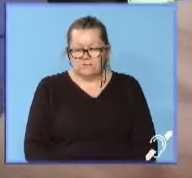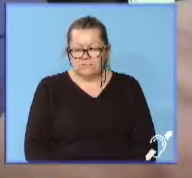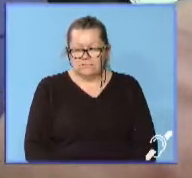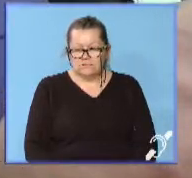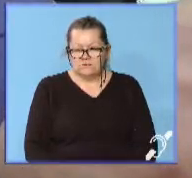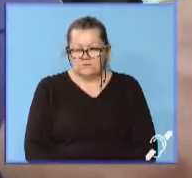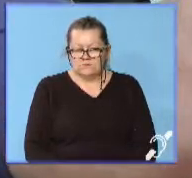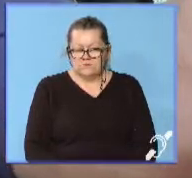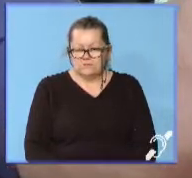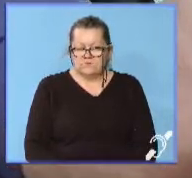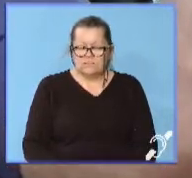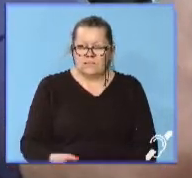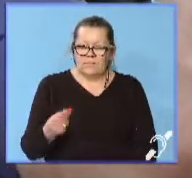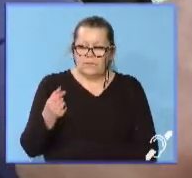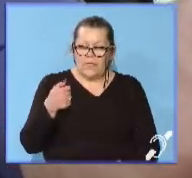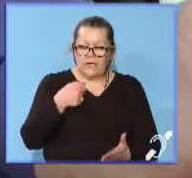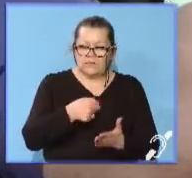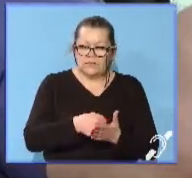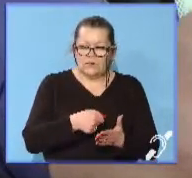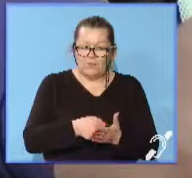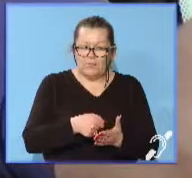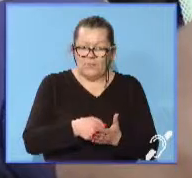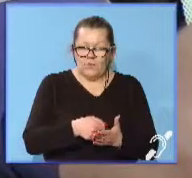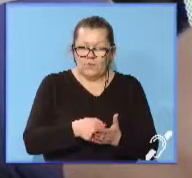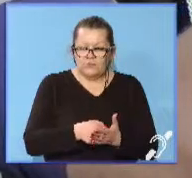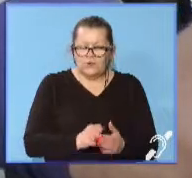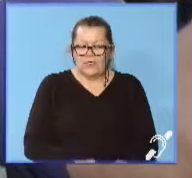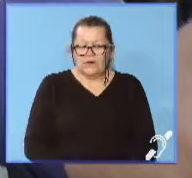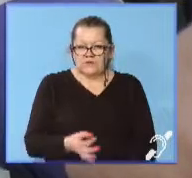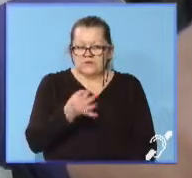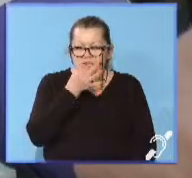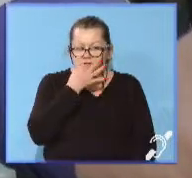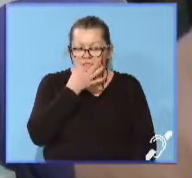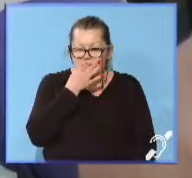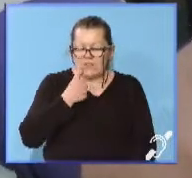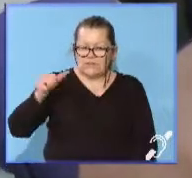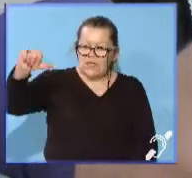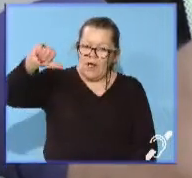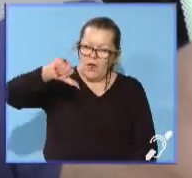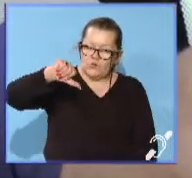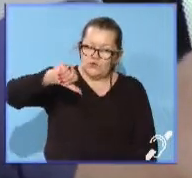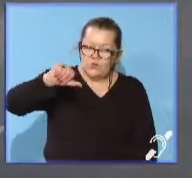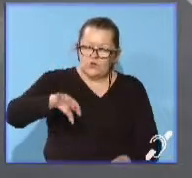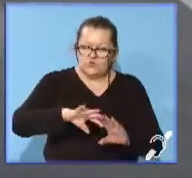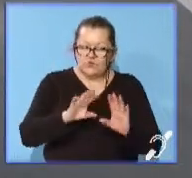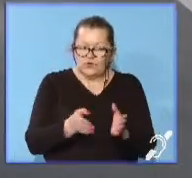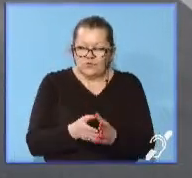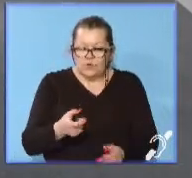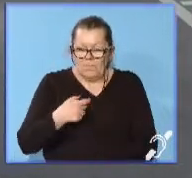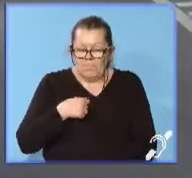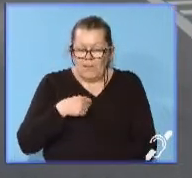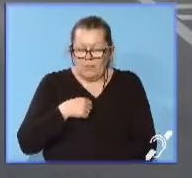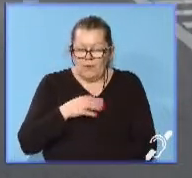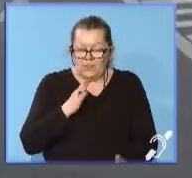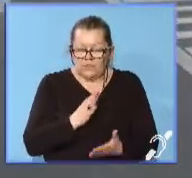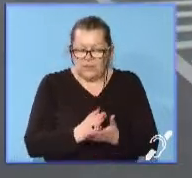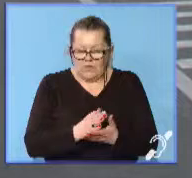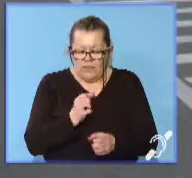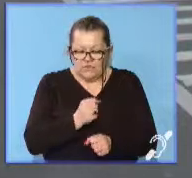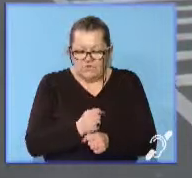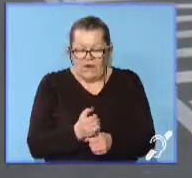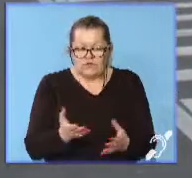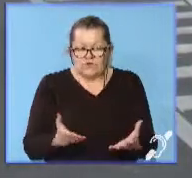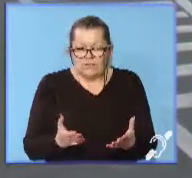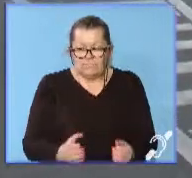foarte mult prețurile la inputuri semințe îngrășăminte motorină totul nu se mai poate trebuie să facem ceva